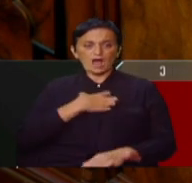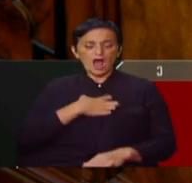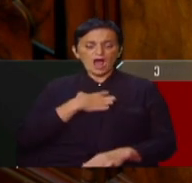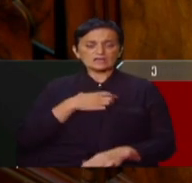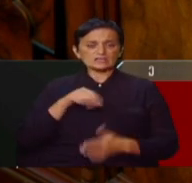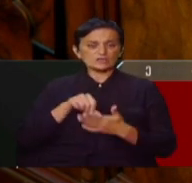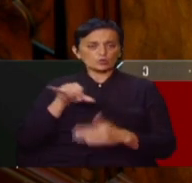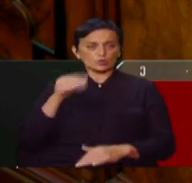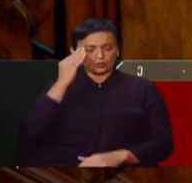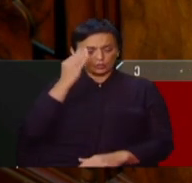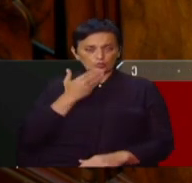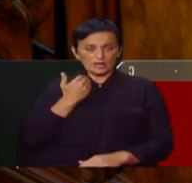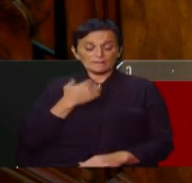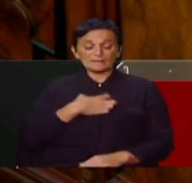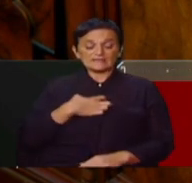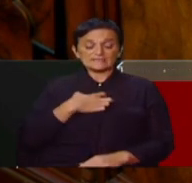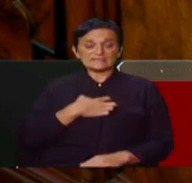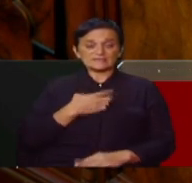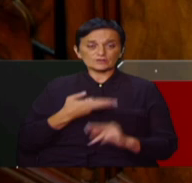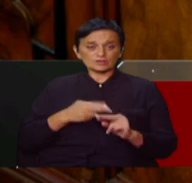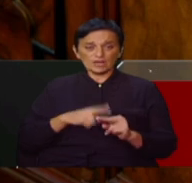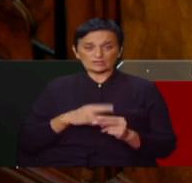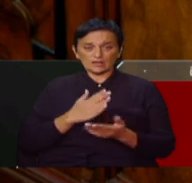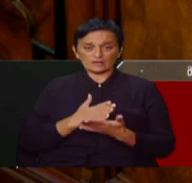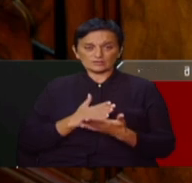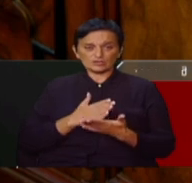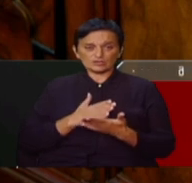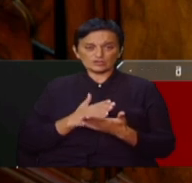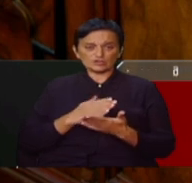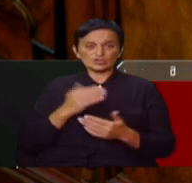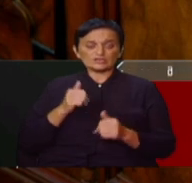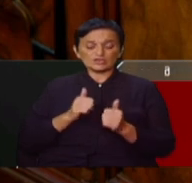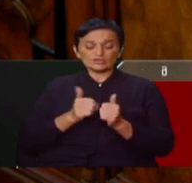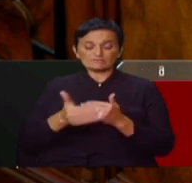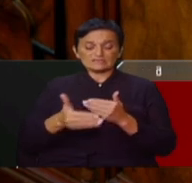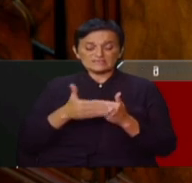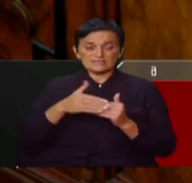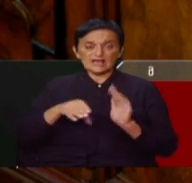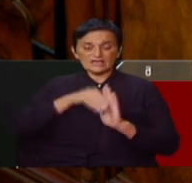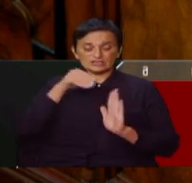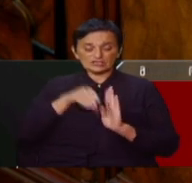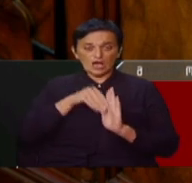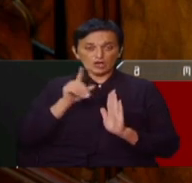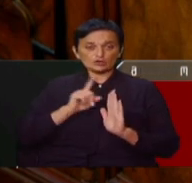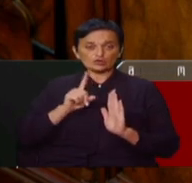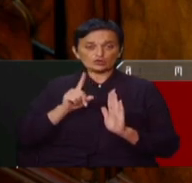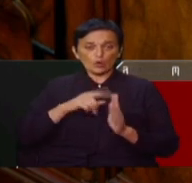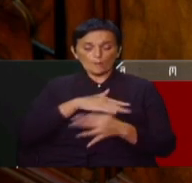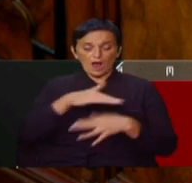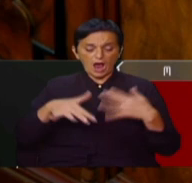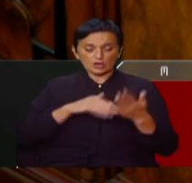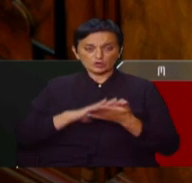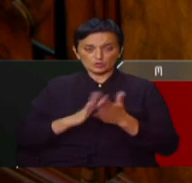წარმოდგენა მათ არ გააჩნიათ. ძირითადად ეს არის რეფლექსიები წინასაარჩევნოდ იმისათვის, რომ ნაზამონ სიტუაცია